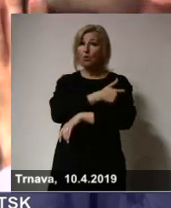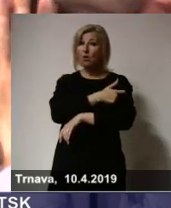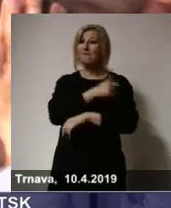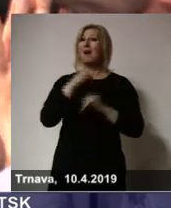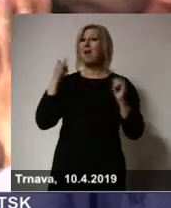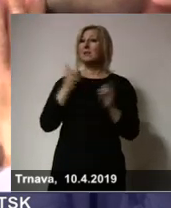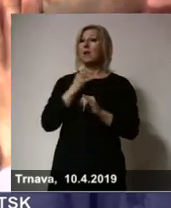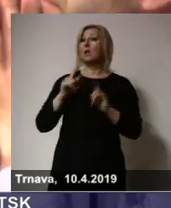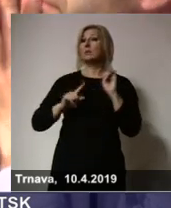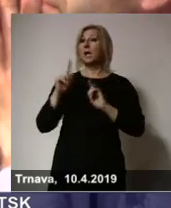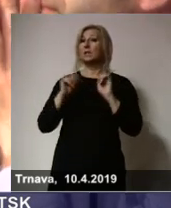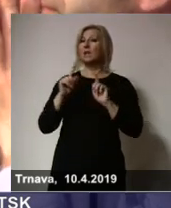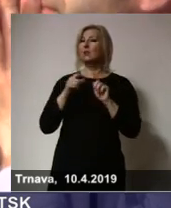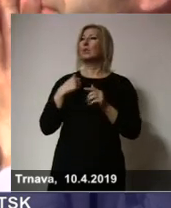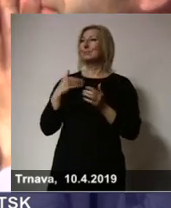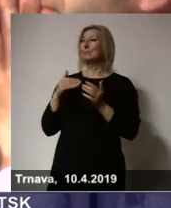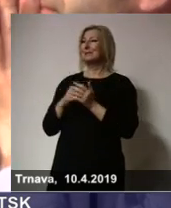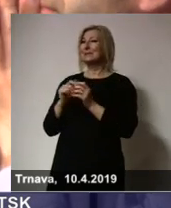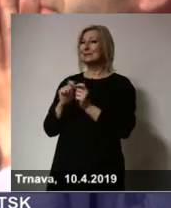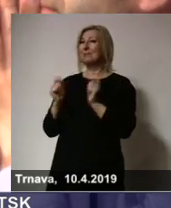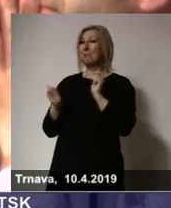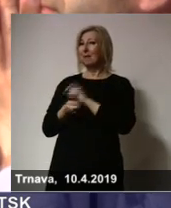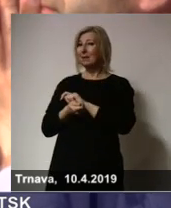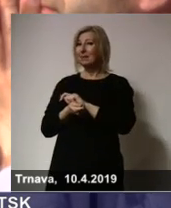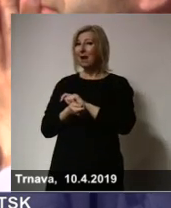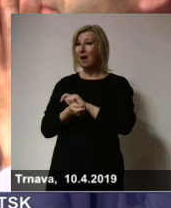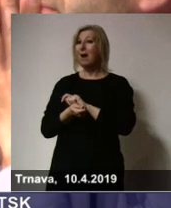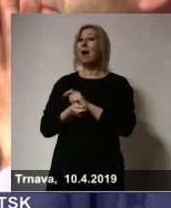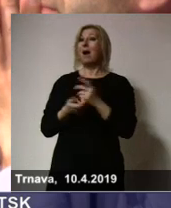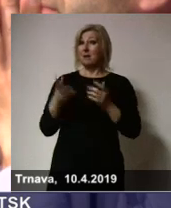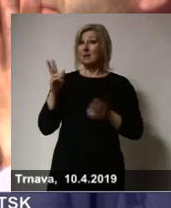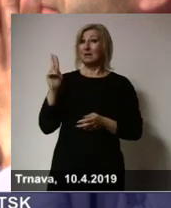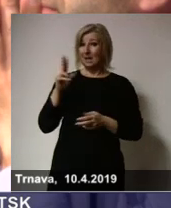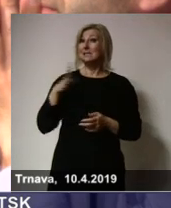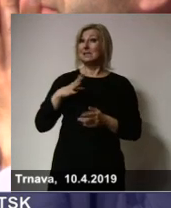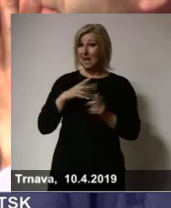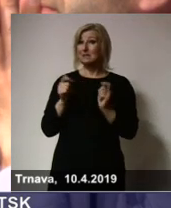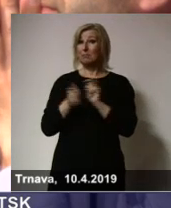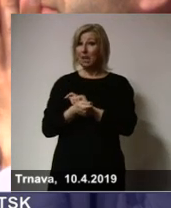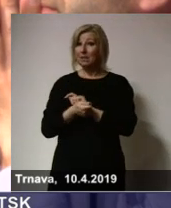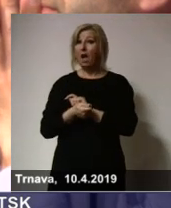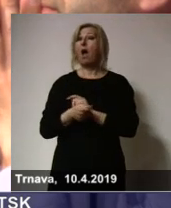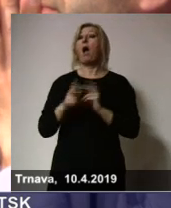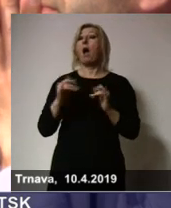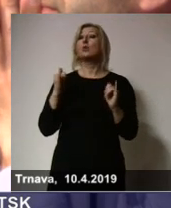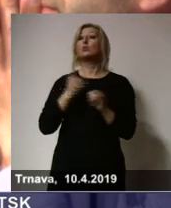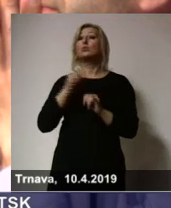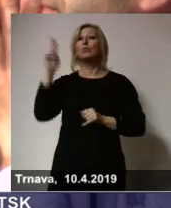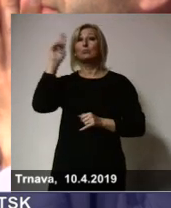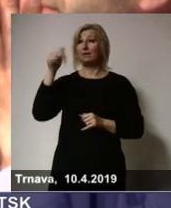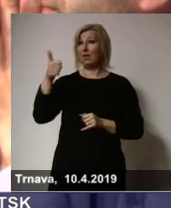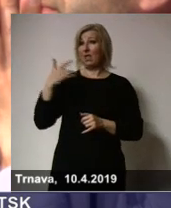ľudia sa hlásia po tej zmene, ale nemôže dojsť zmene, lebo nie je tam iný, len jeden jediný uchádzač, čo sme mali na niektoré inštitúcie.